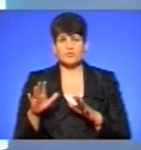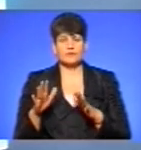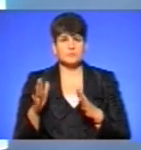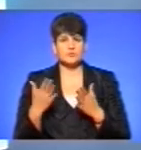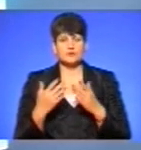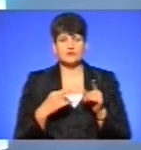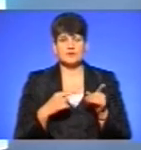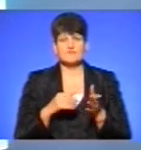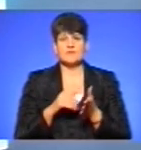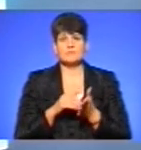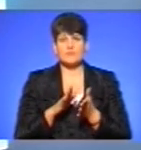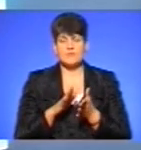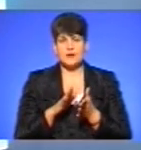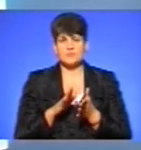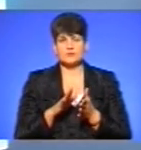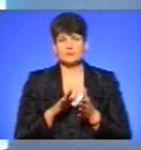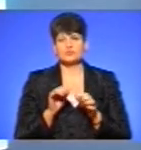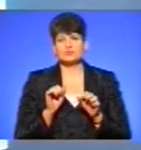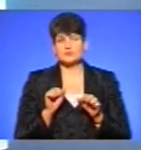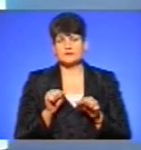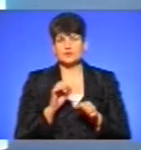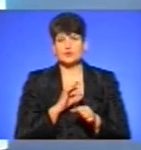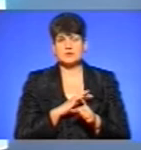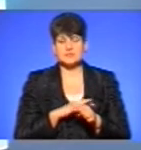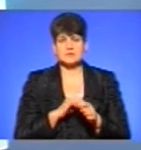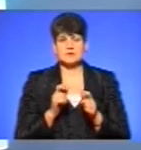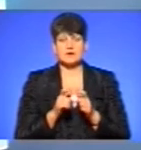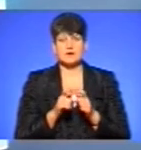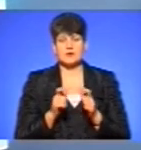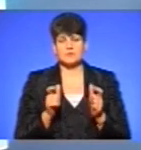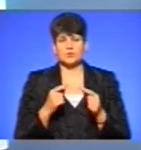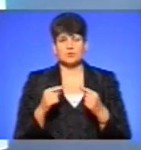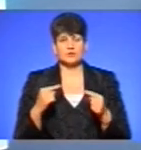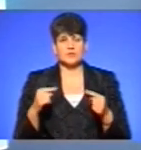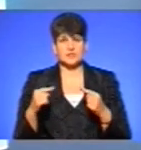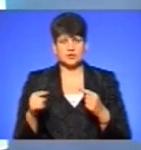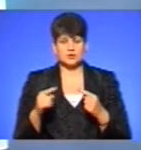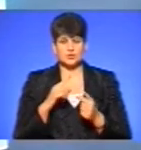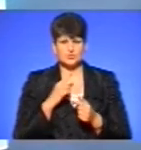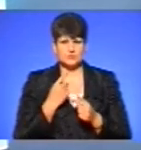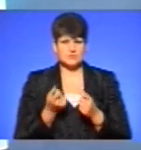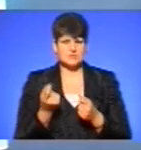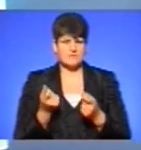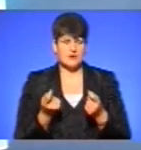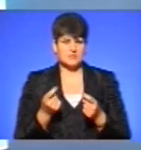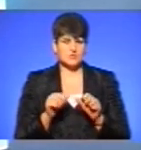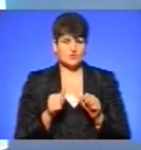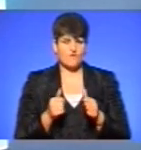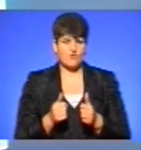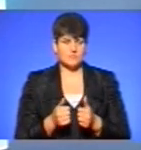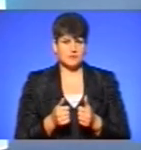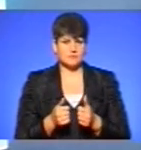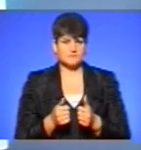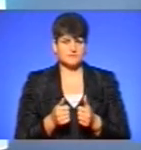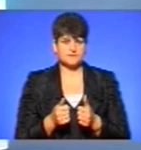їм відмовляють в можливості скористатися ID-карткою, чи будь-які інші труднощі з'являються, чи з оформленням, чи